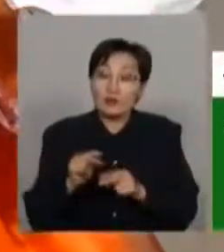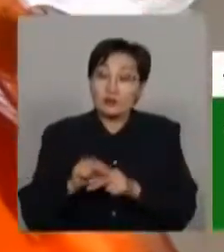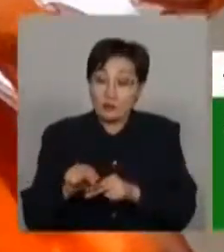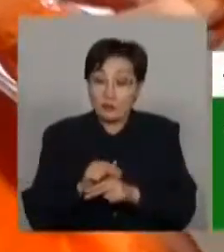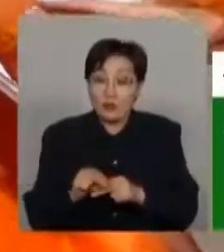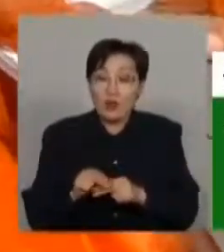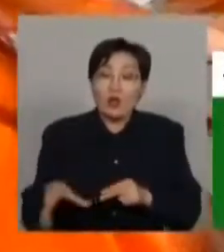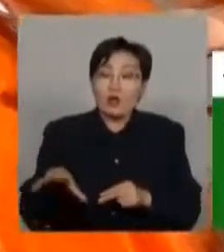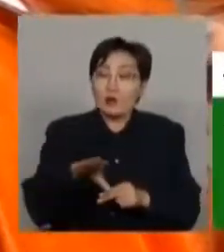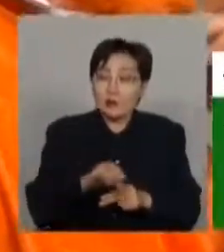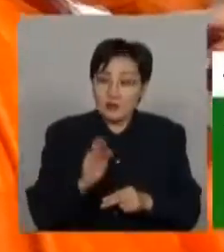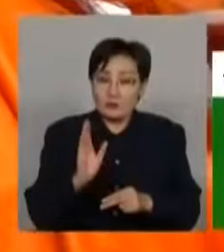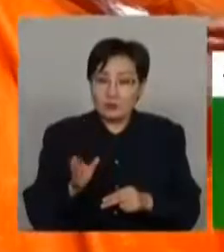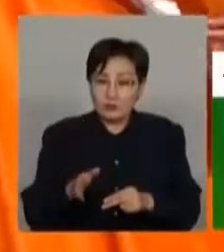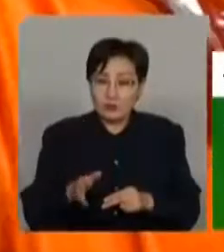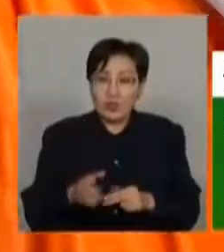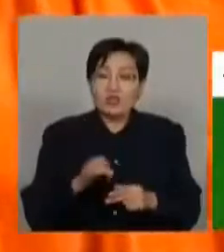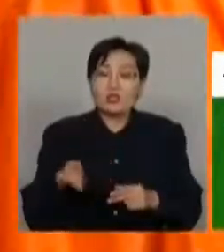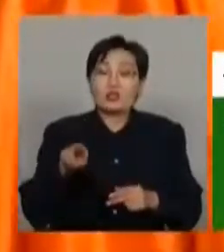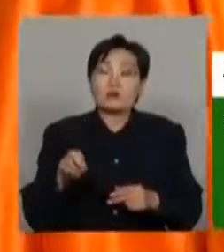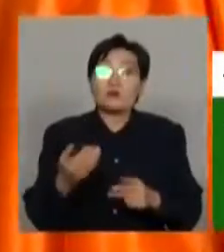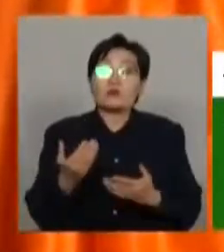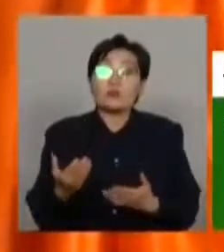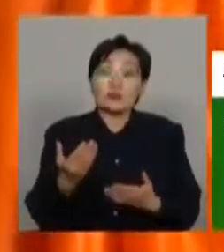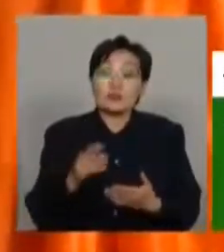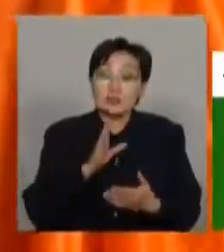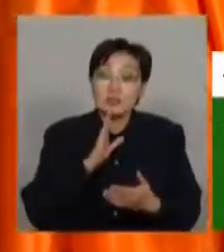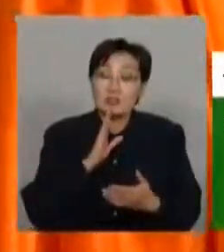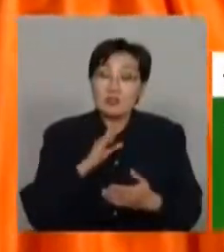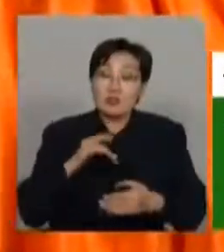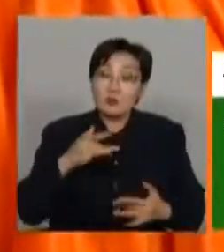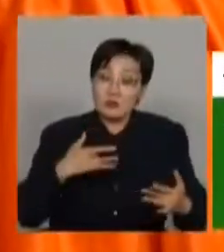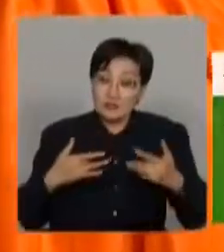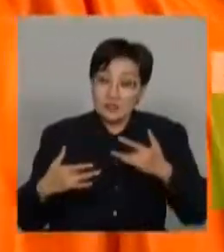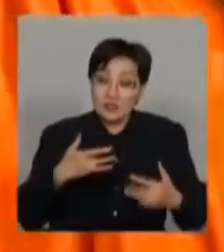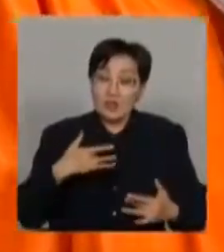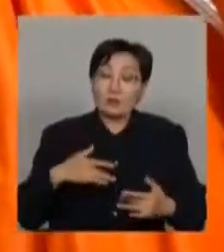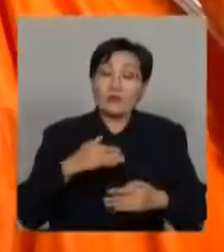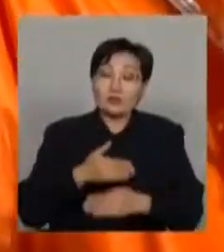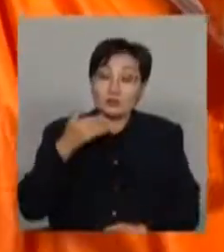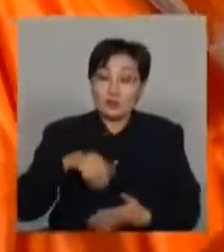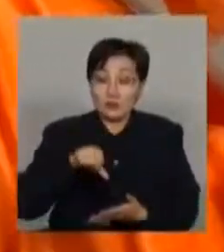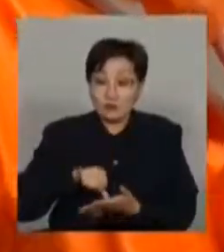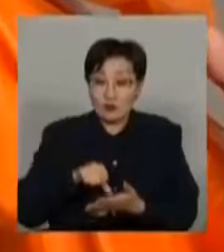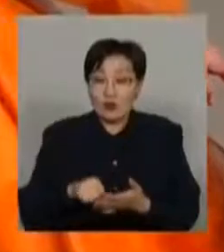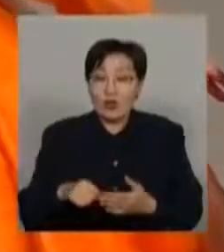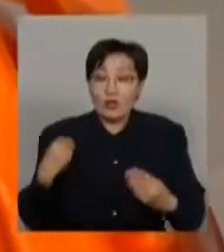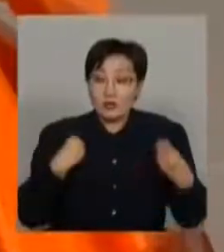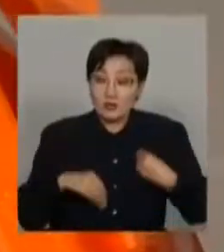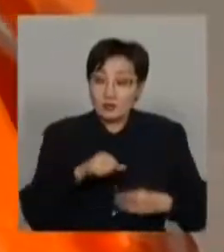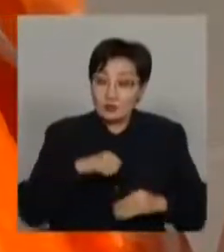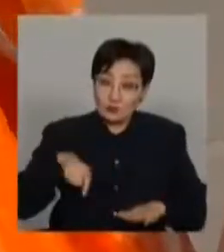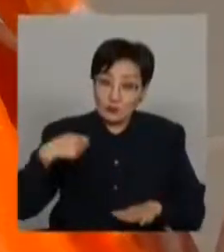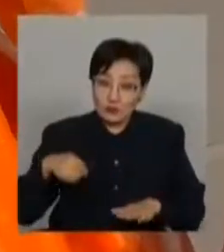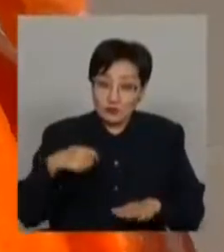Растяжка барлығы болады бізде. Және де өздеріне сценаға билеу үшін киімдерді біз өзіміз тігуді де